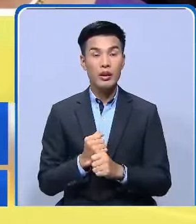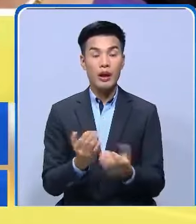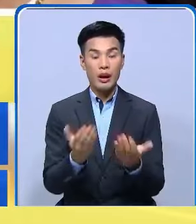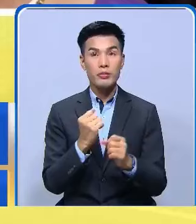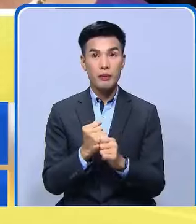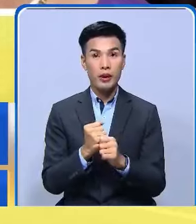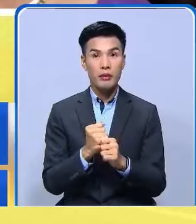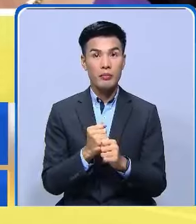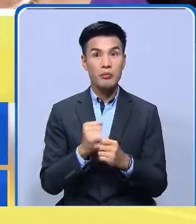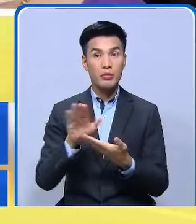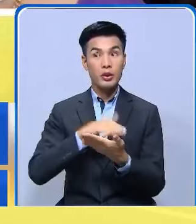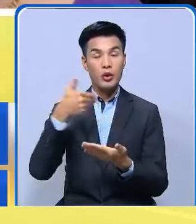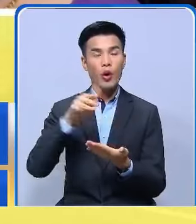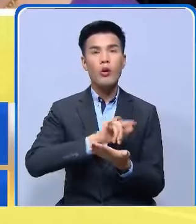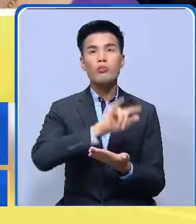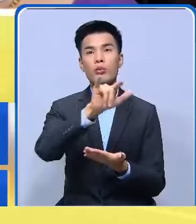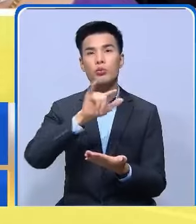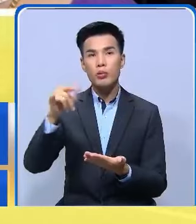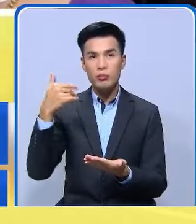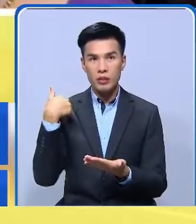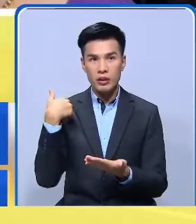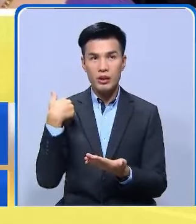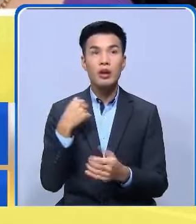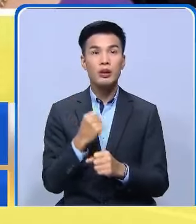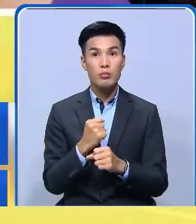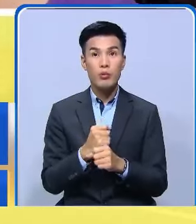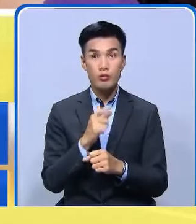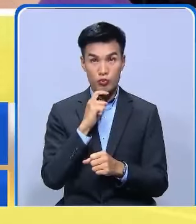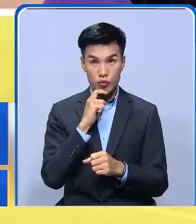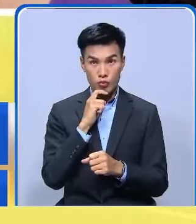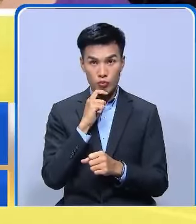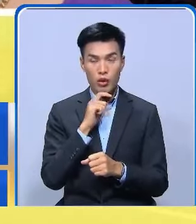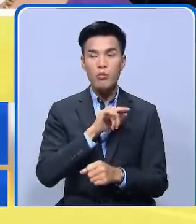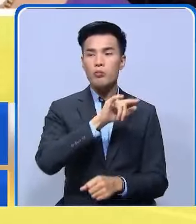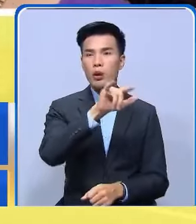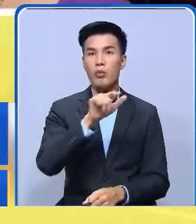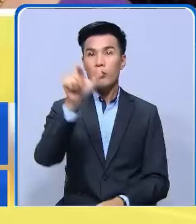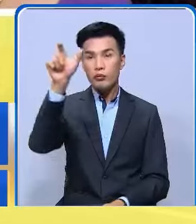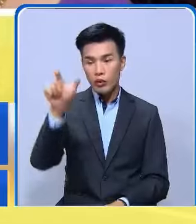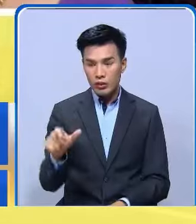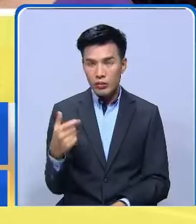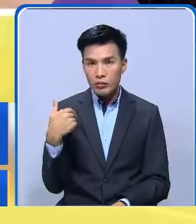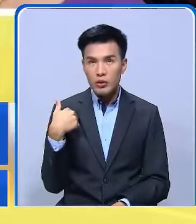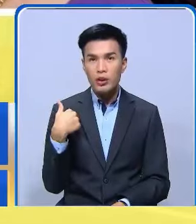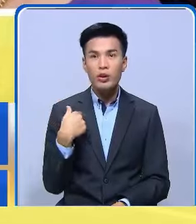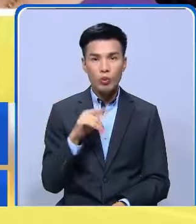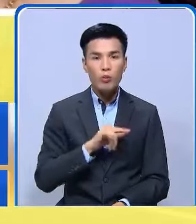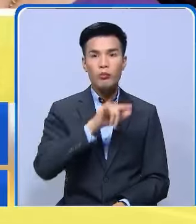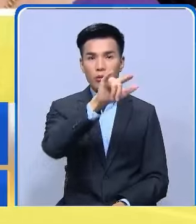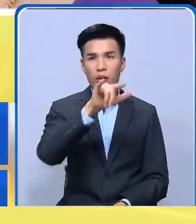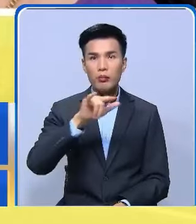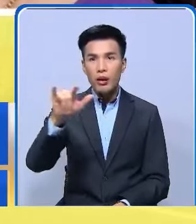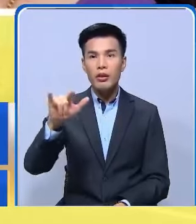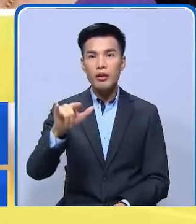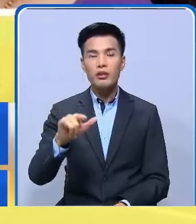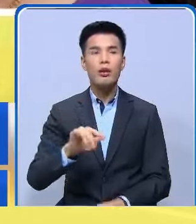นอกอีกตั้งหลายงาน ครับผม ทำอาหารอยู่นะรับเรื่องอาหารใหญ่ยังฝรั่งเศสอีกอะไรอีกยังต้องไปลูกแล้วจะ